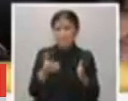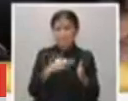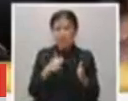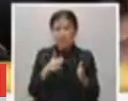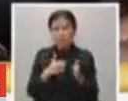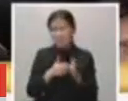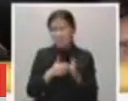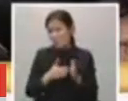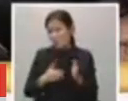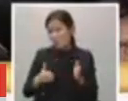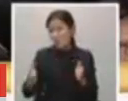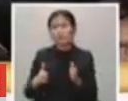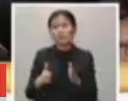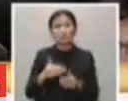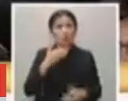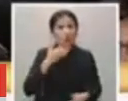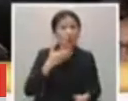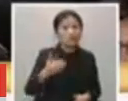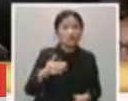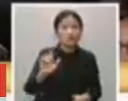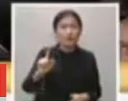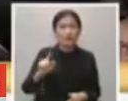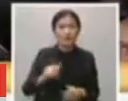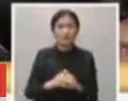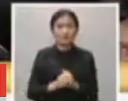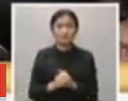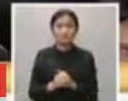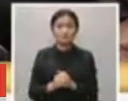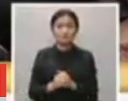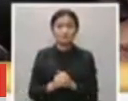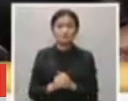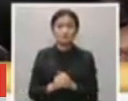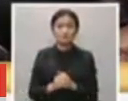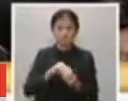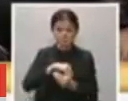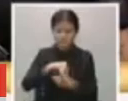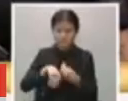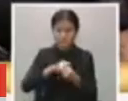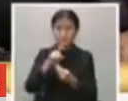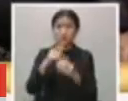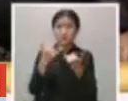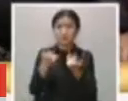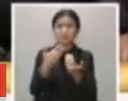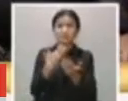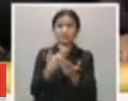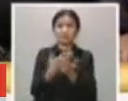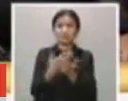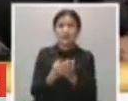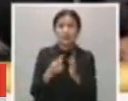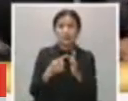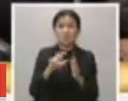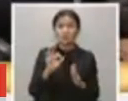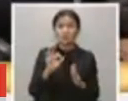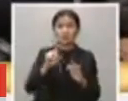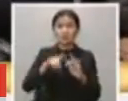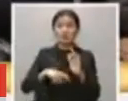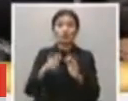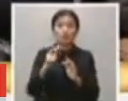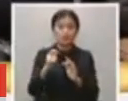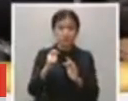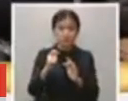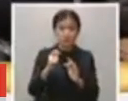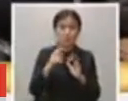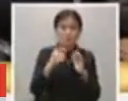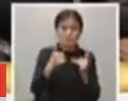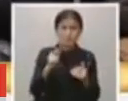สัญญาณอันตรายที่สุดครับท่านประธานในภาวะเศรษฐกิจตอนนี้ก็คืออัตราเงินเฟ้อที่ต่ำกว่าอัตราดอกเบี้ยอธิบ